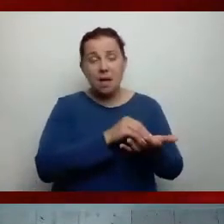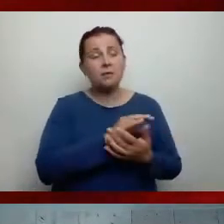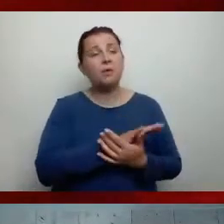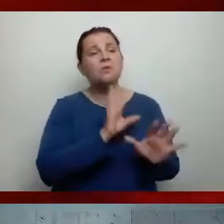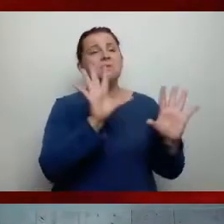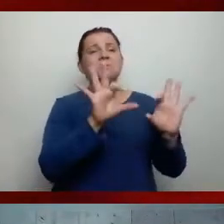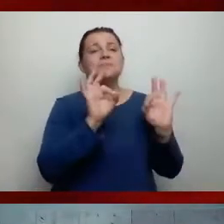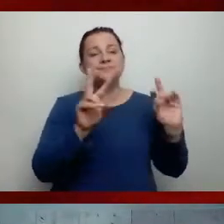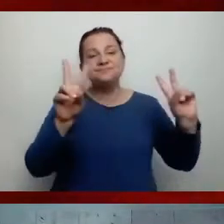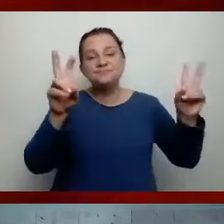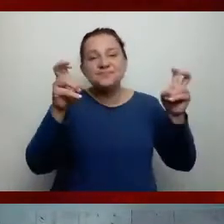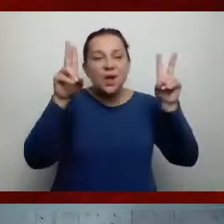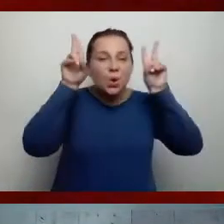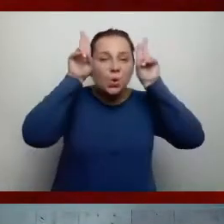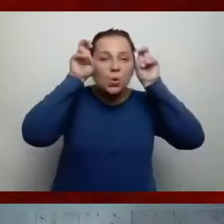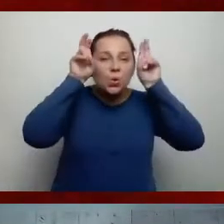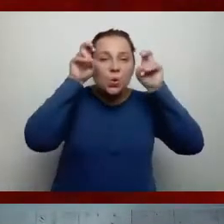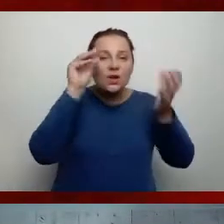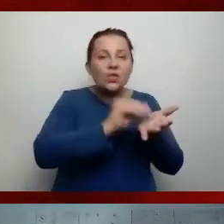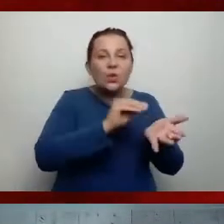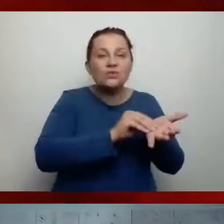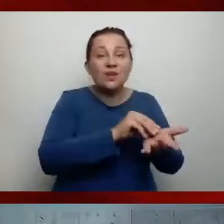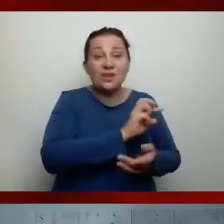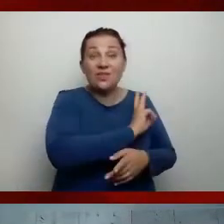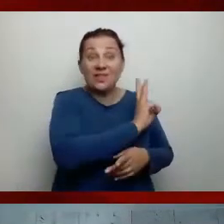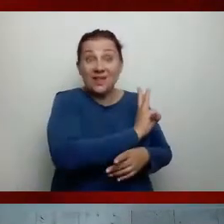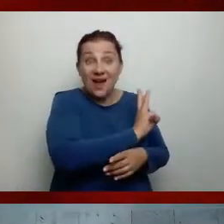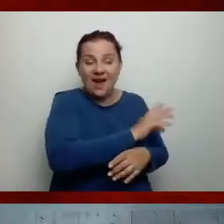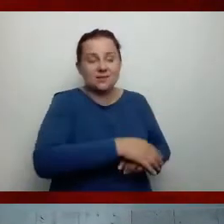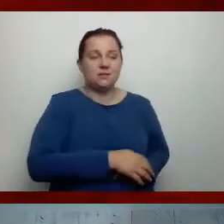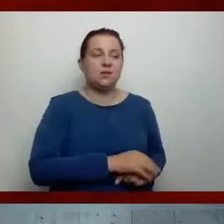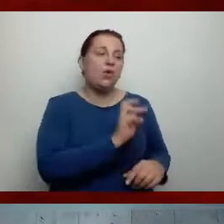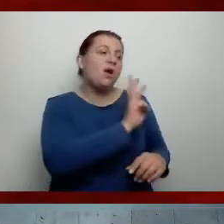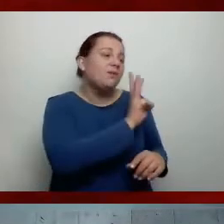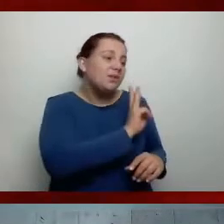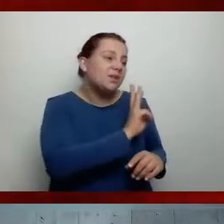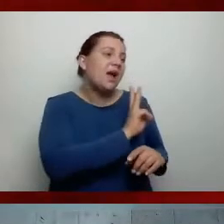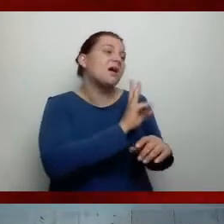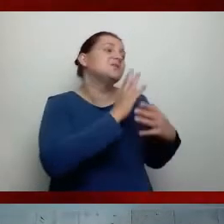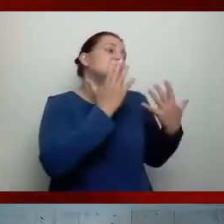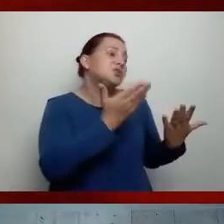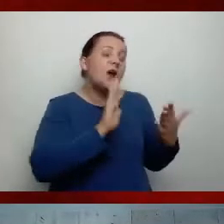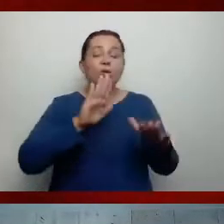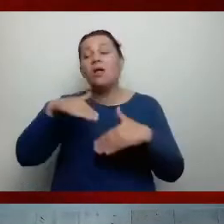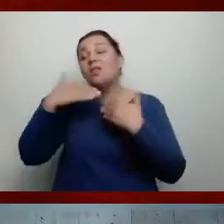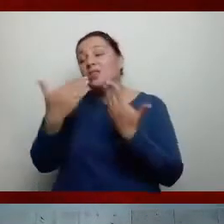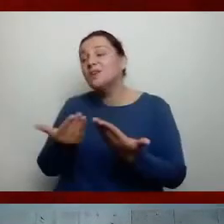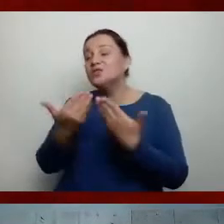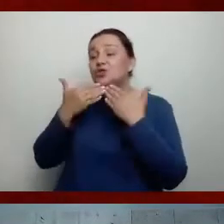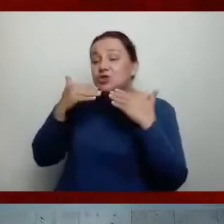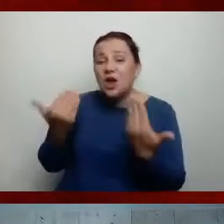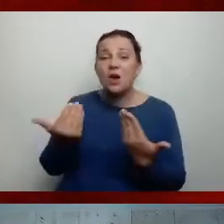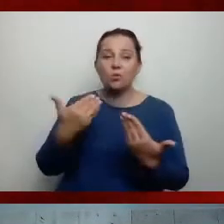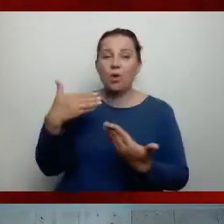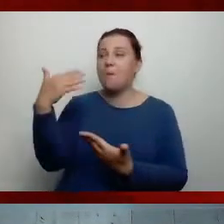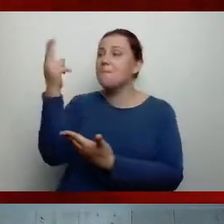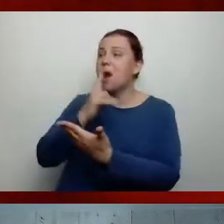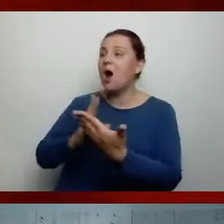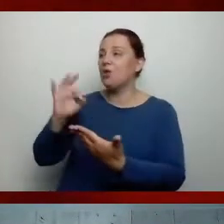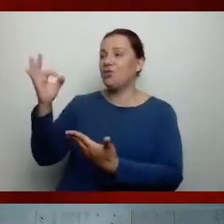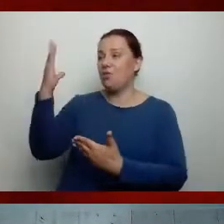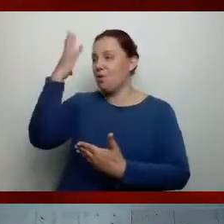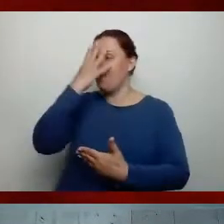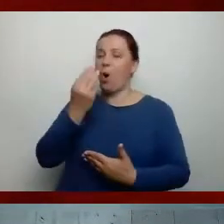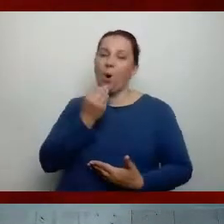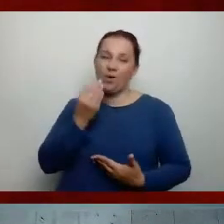królika doświadczalnego Witkacego i Witkacy mu się odwdzięczał, malując jego portrety. Druga na przykład